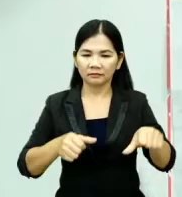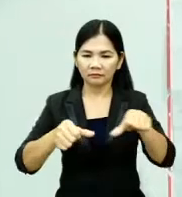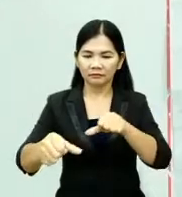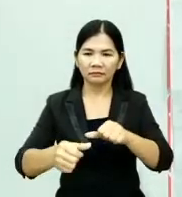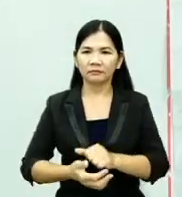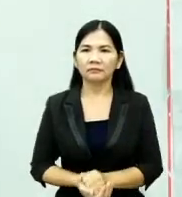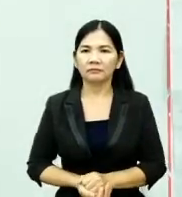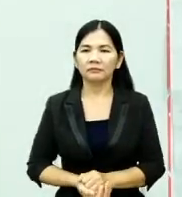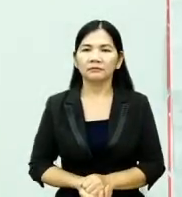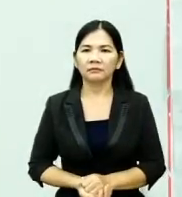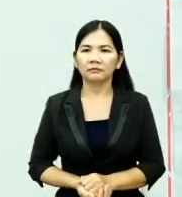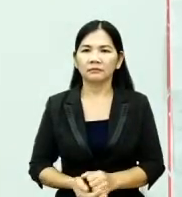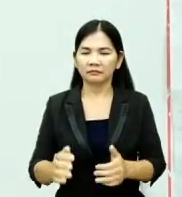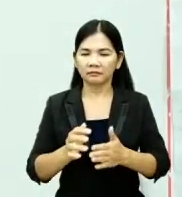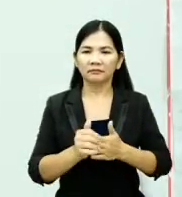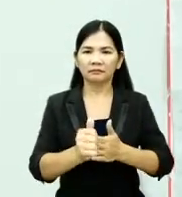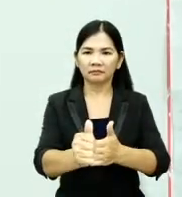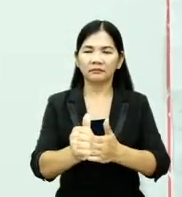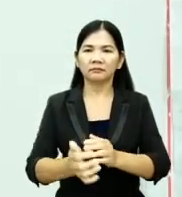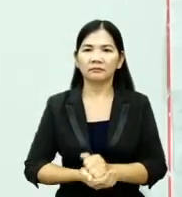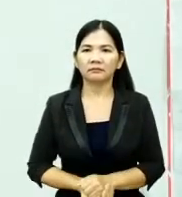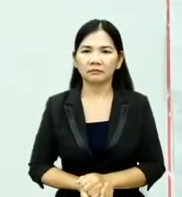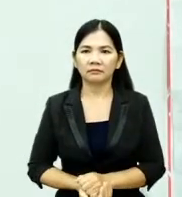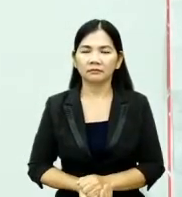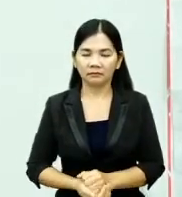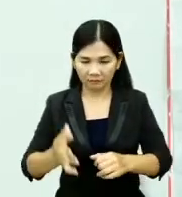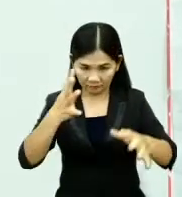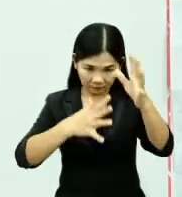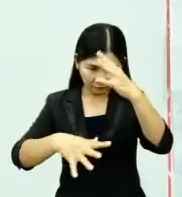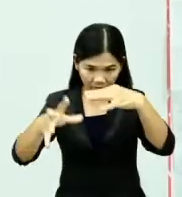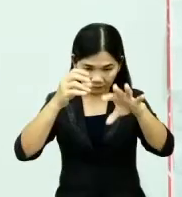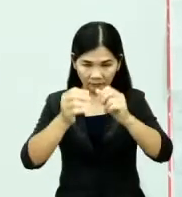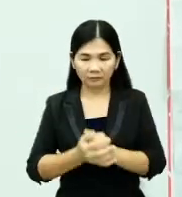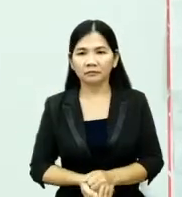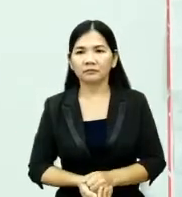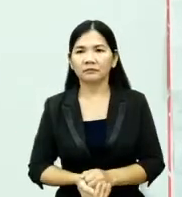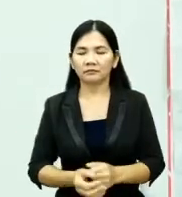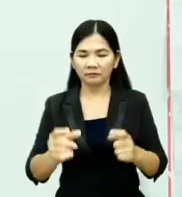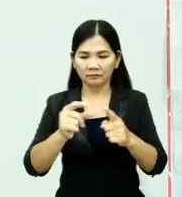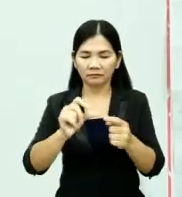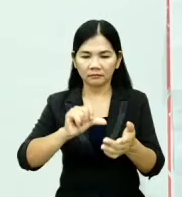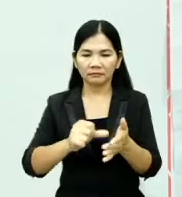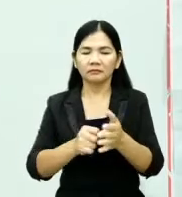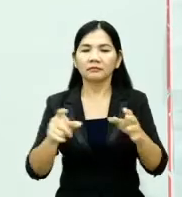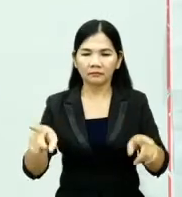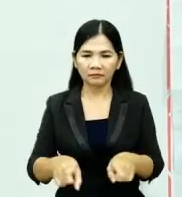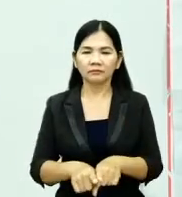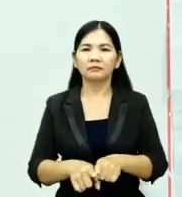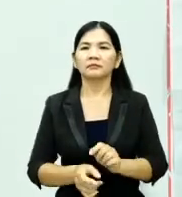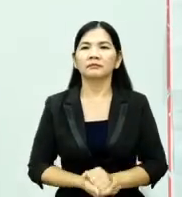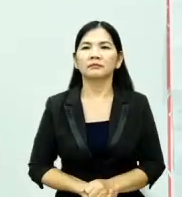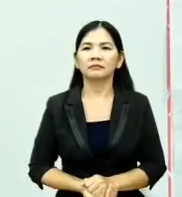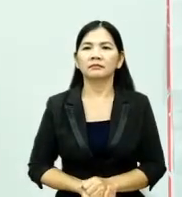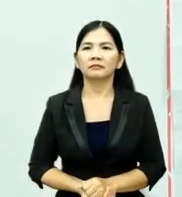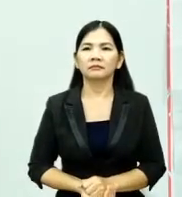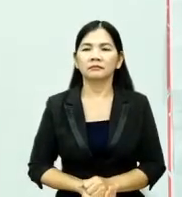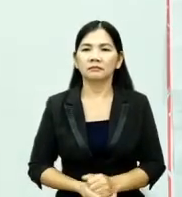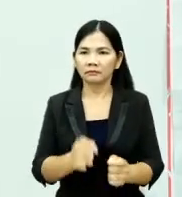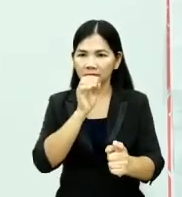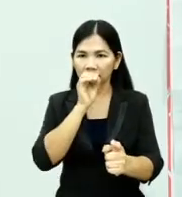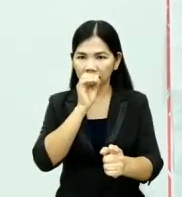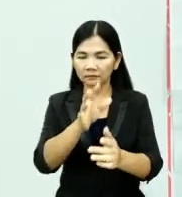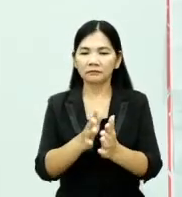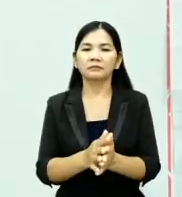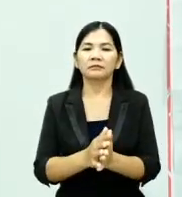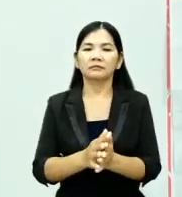ní này kêu nâng nòng con chả tới sắc xa ông bí bị này đôi với mặt đòn chả con chưa prap này cô mớ là